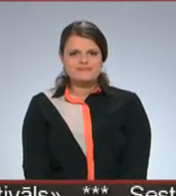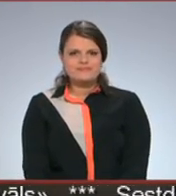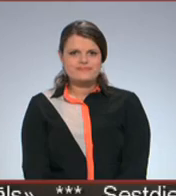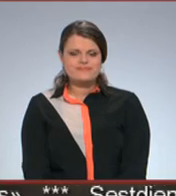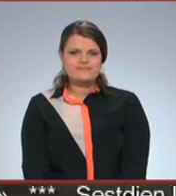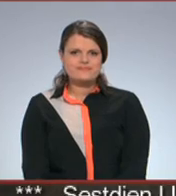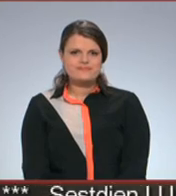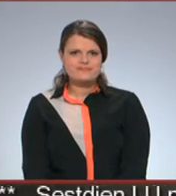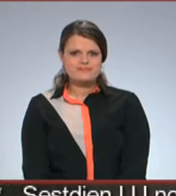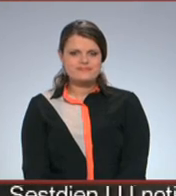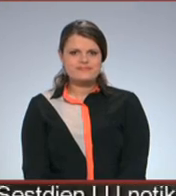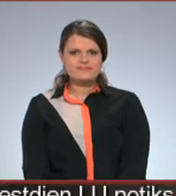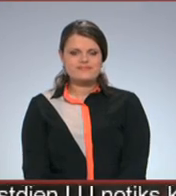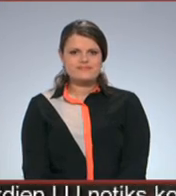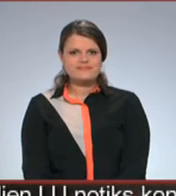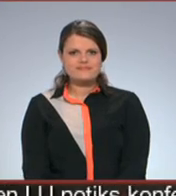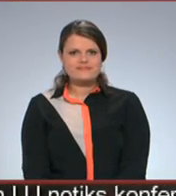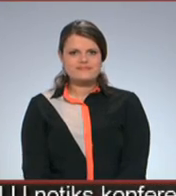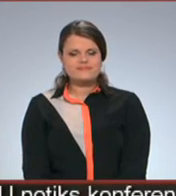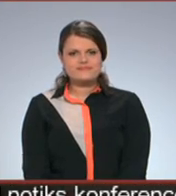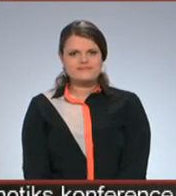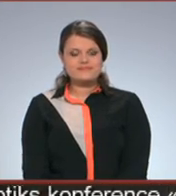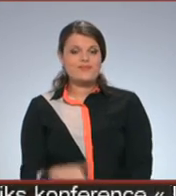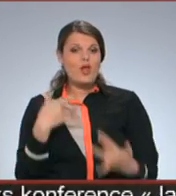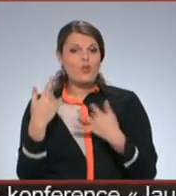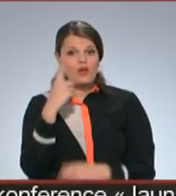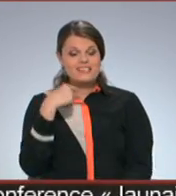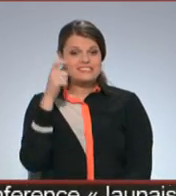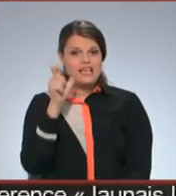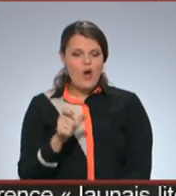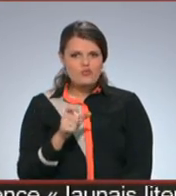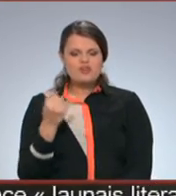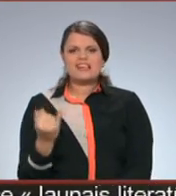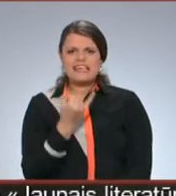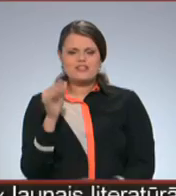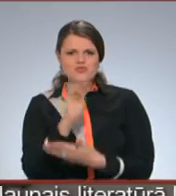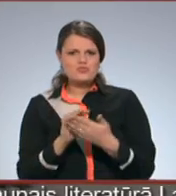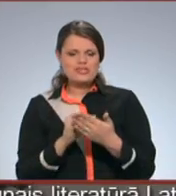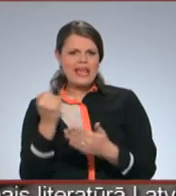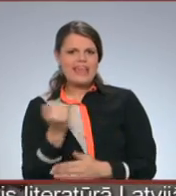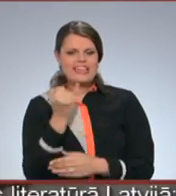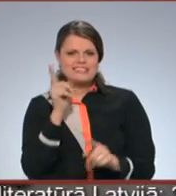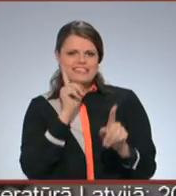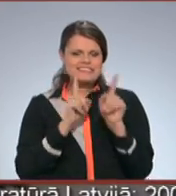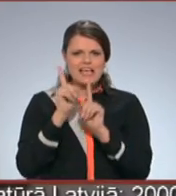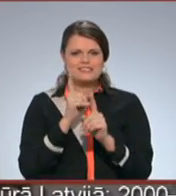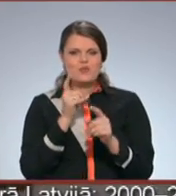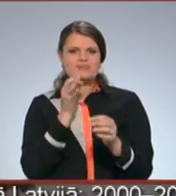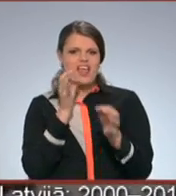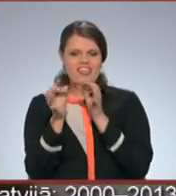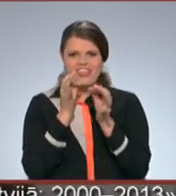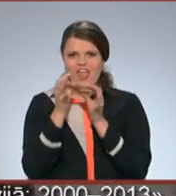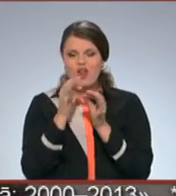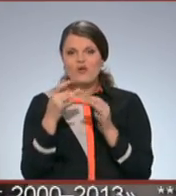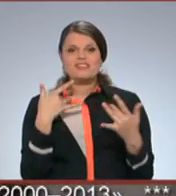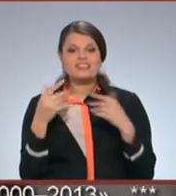nav publiskums, tā ir intimitāte. Pāris. Lugas autors ar azartu uzrakstījis atsprātīgus un seksīgus dialogus.